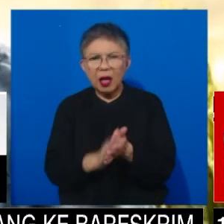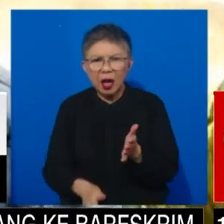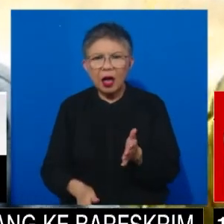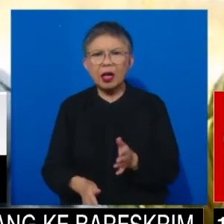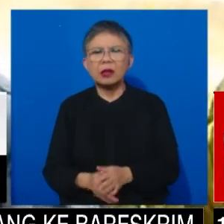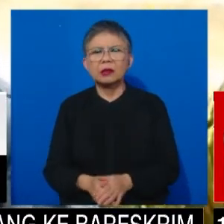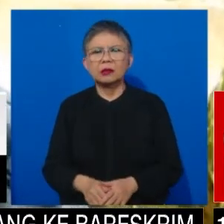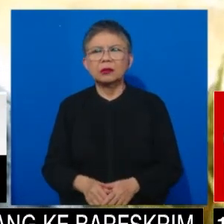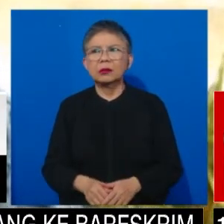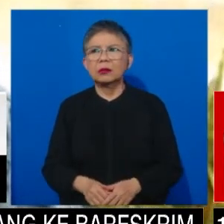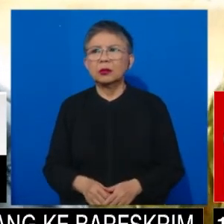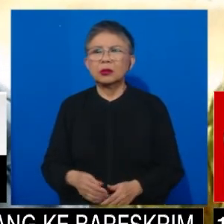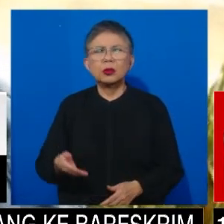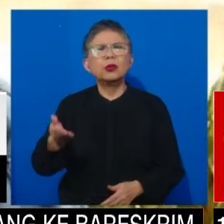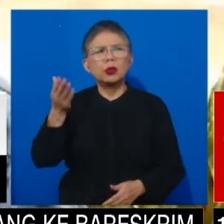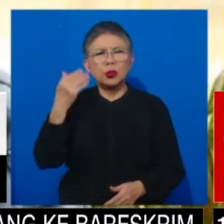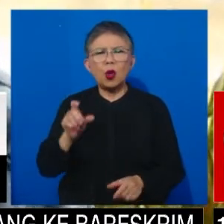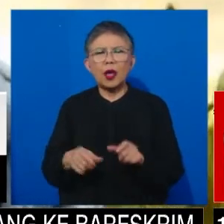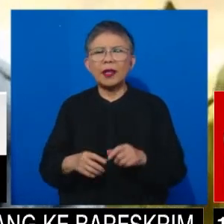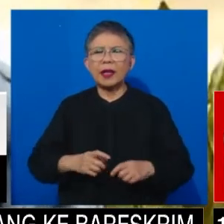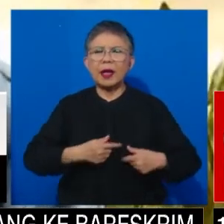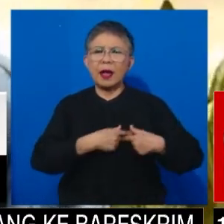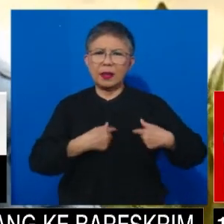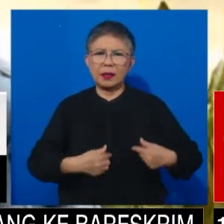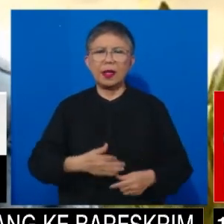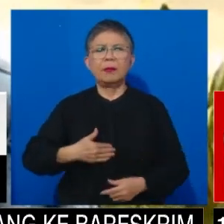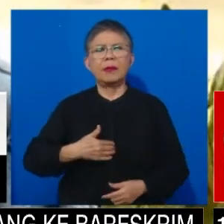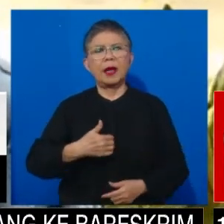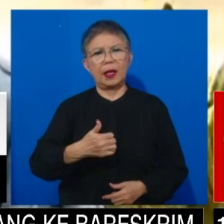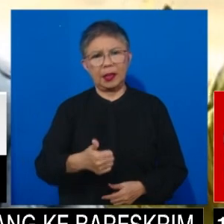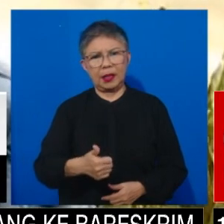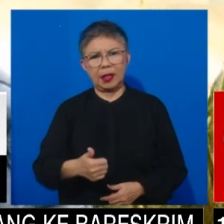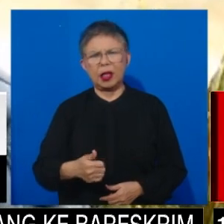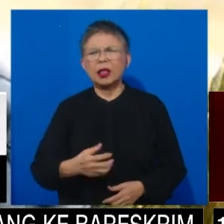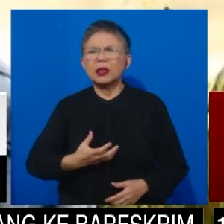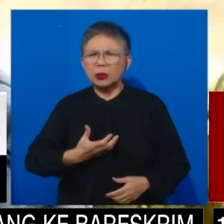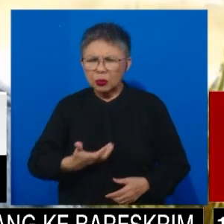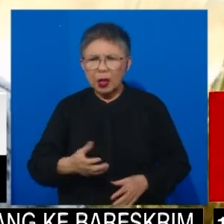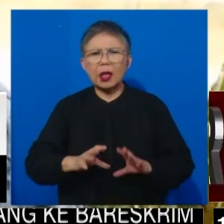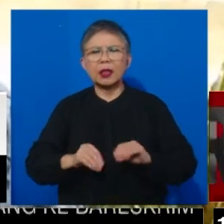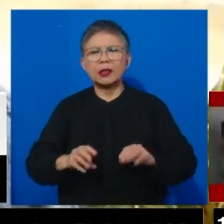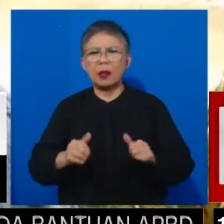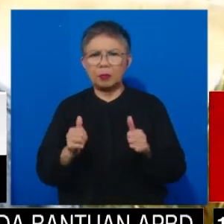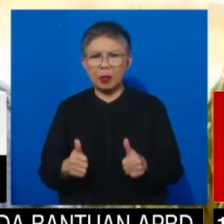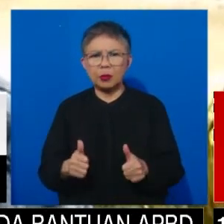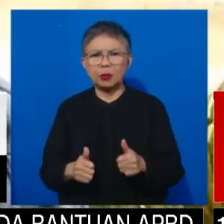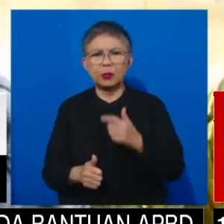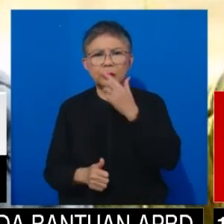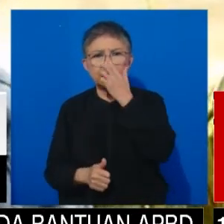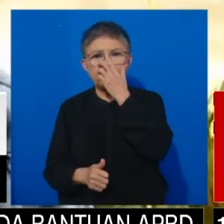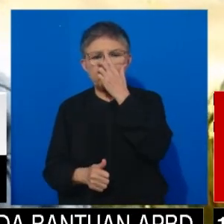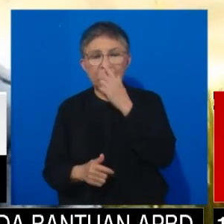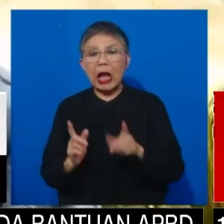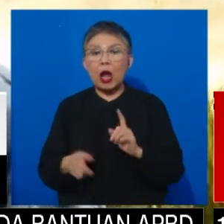Ya, sebelumnya memang dia orangnya baik ya. Cuma orang pekerja keras, apa yang kita, misalnya dia nggak lagi